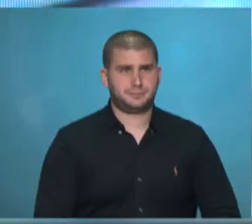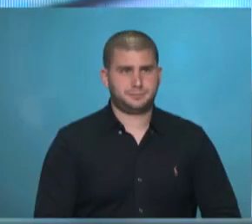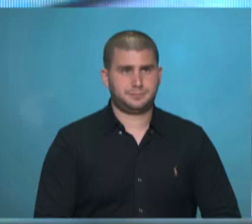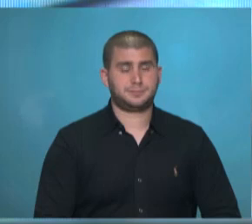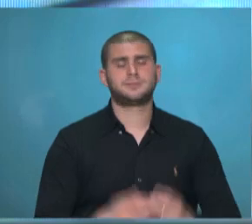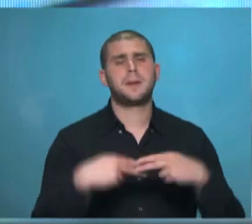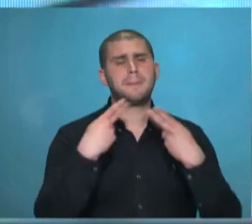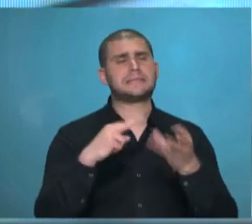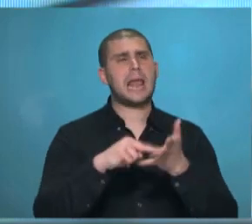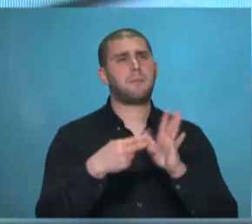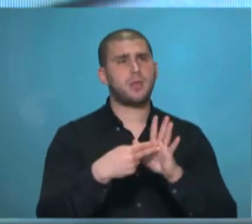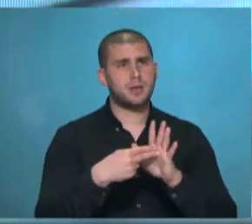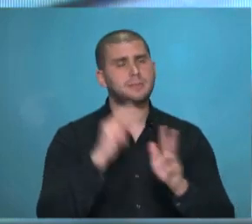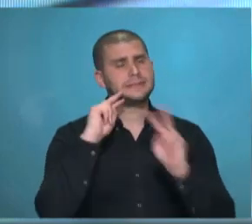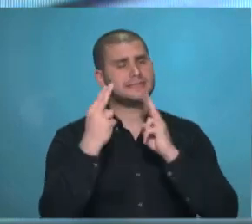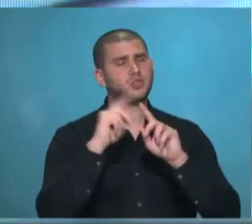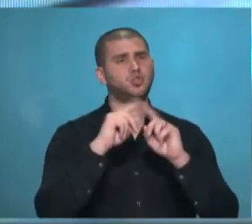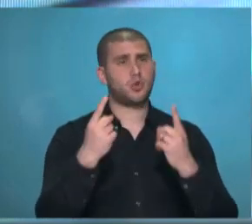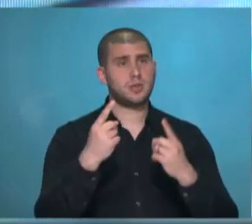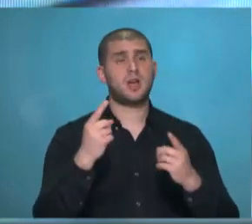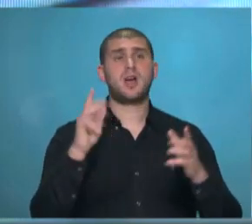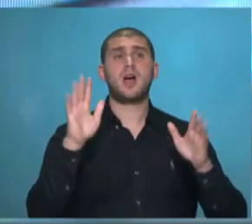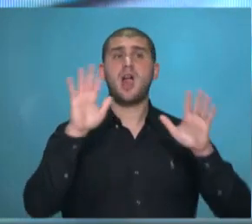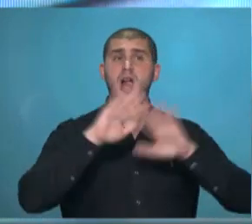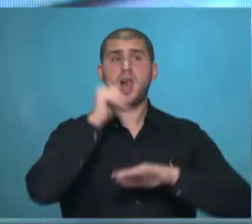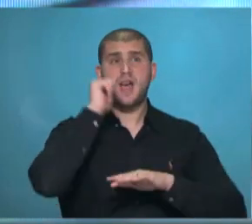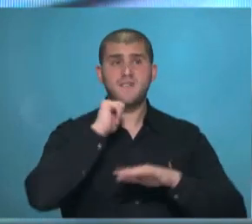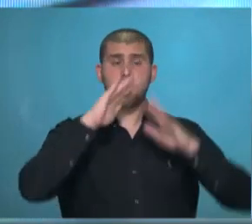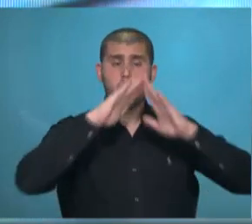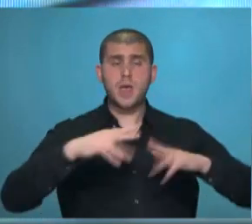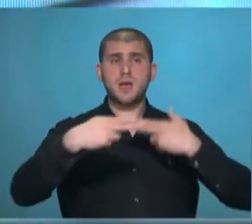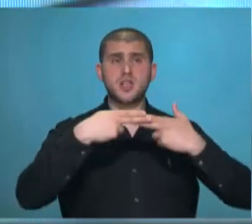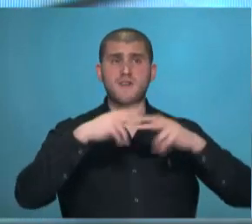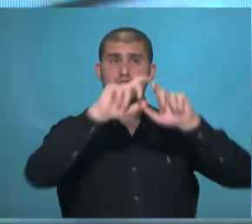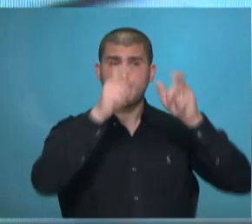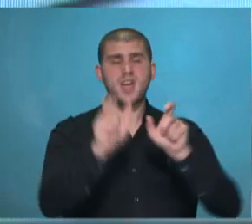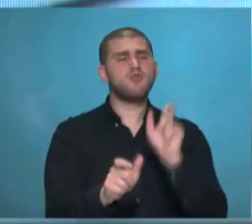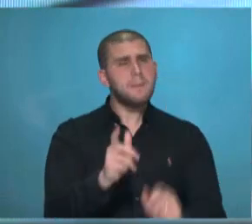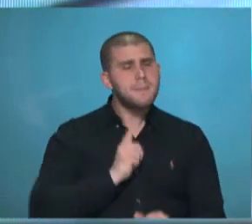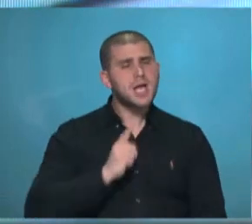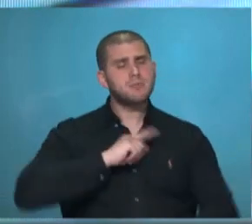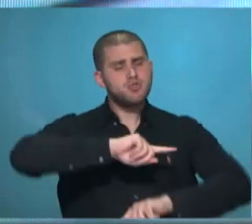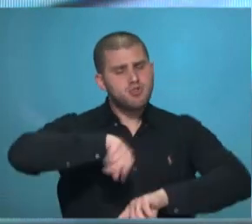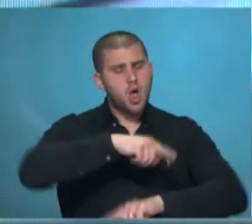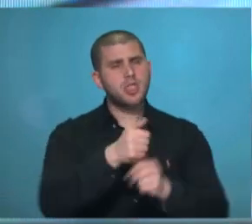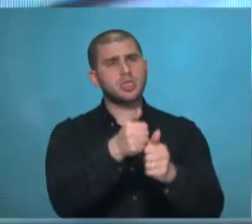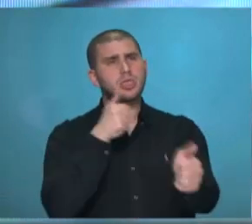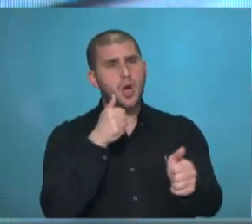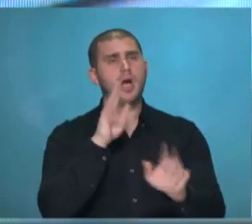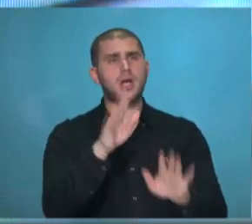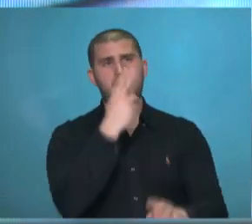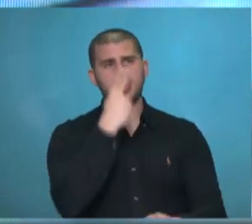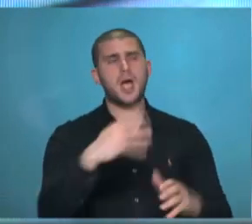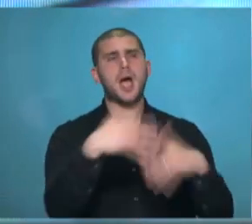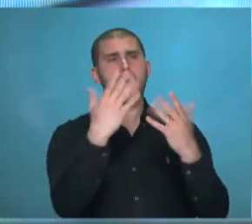חוזרים לפוליטיקה שלנו מזווית קצת אחרת. לילה לבן, אוהלים מחוץ לשער ואנשים הממתינים שעות ארוכות בתור. כך נראתה